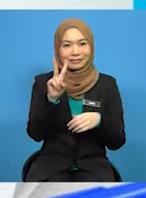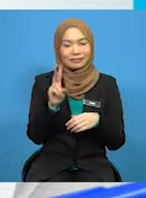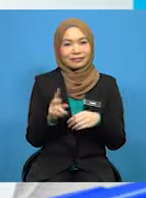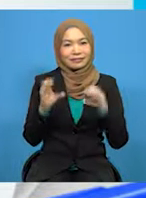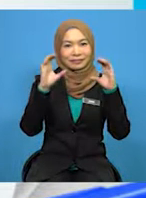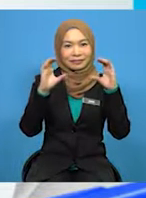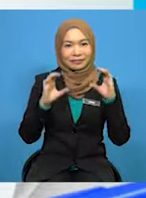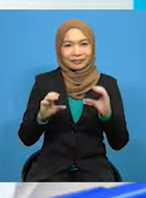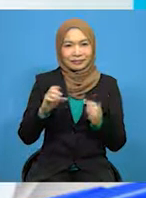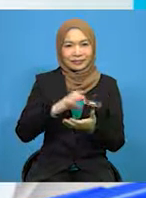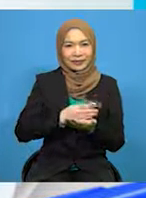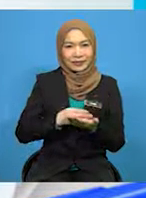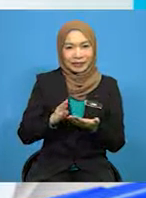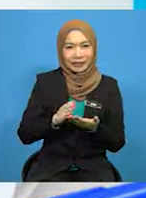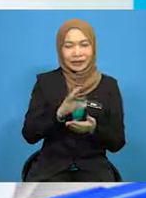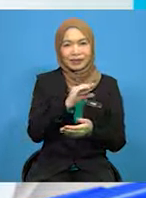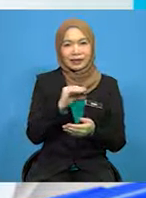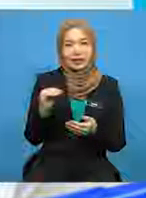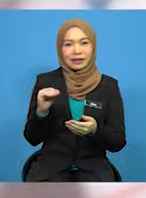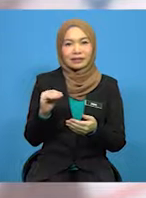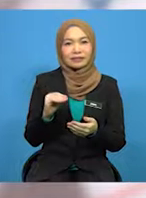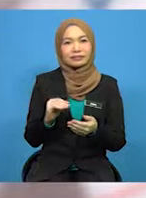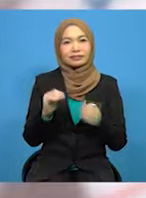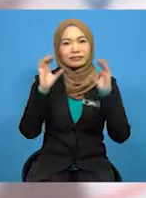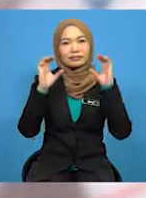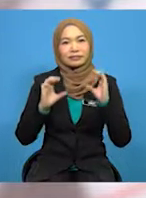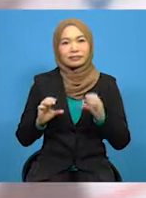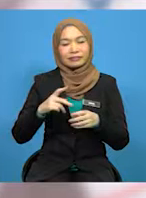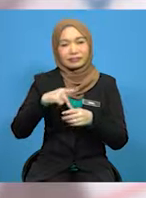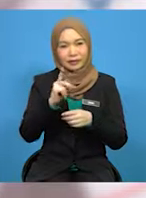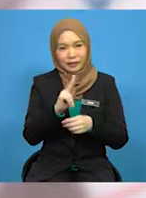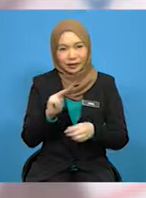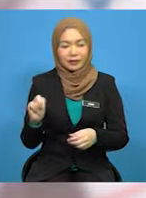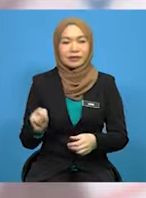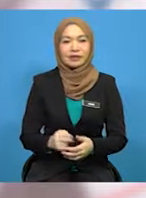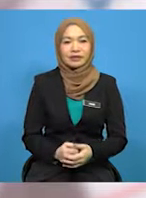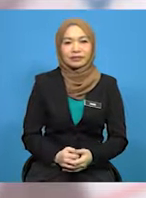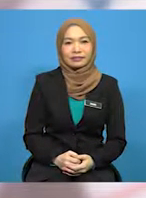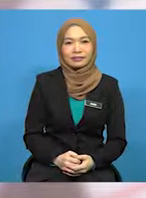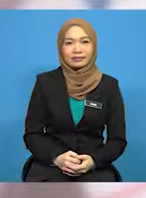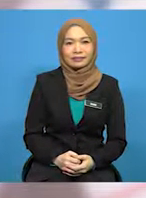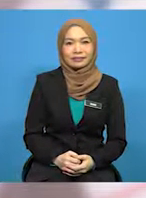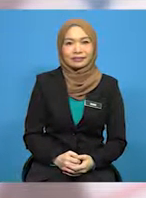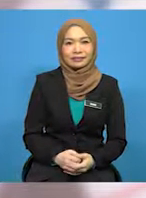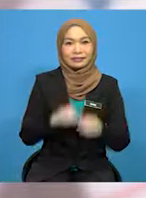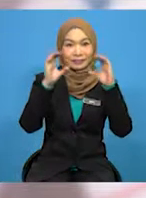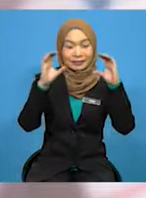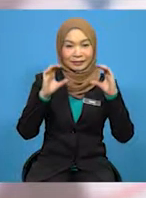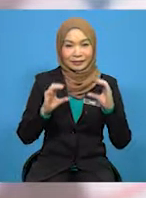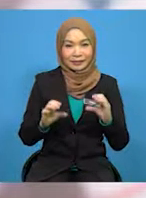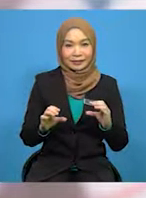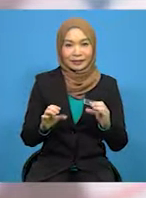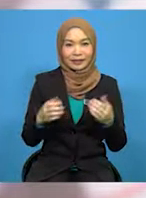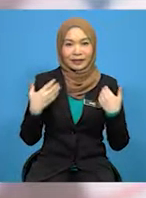kaedah keluaran. Namun begitu, setiap kaedah mempunyai masalah yang